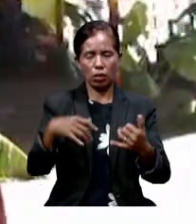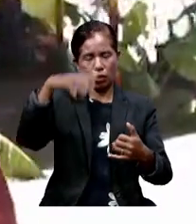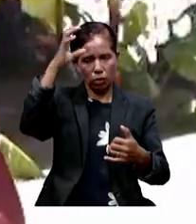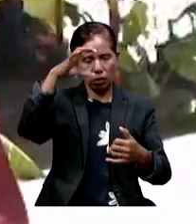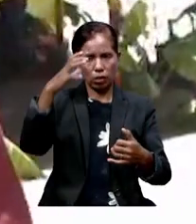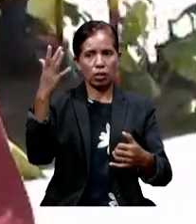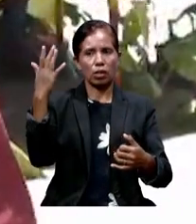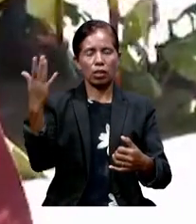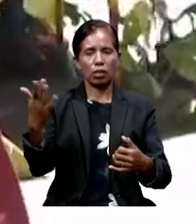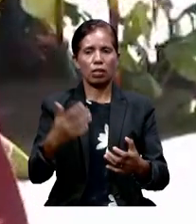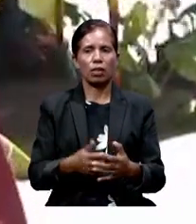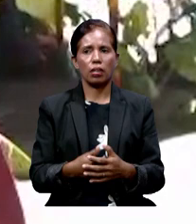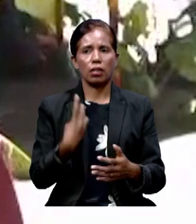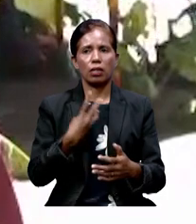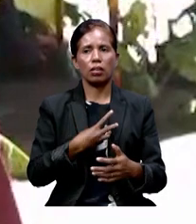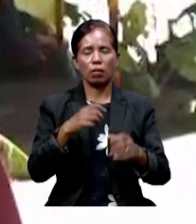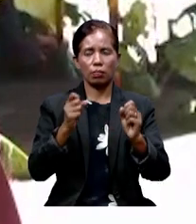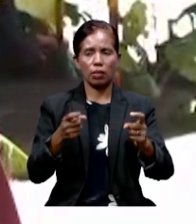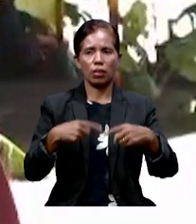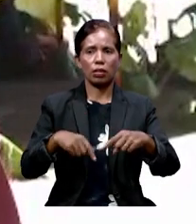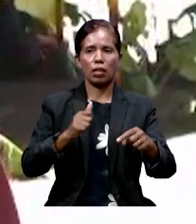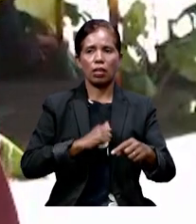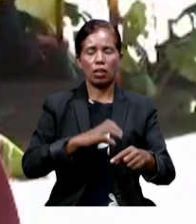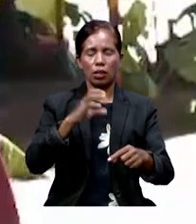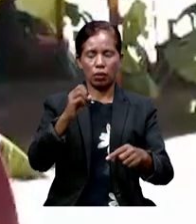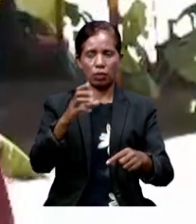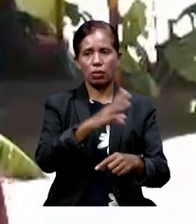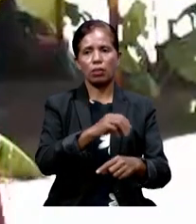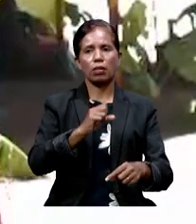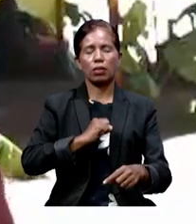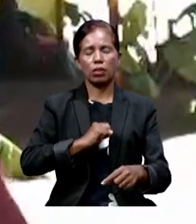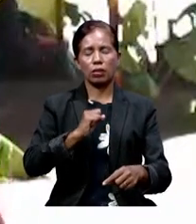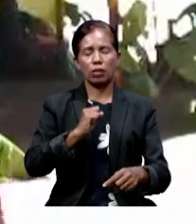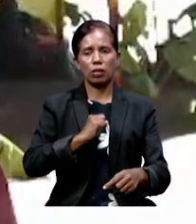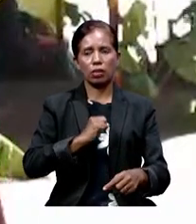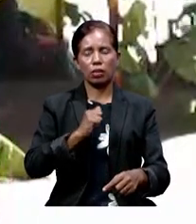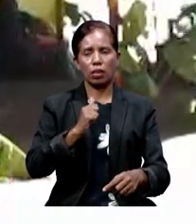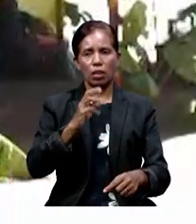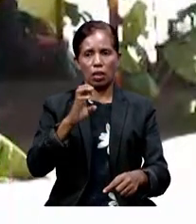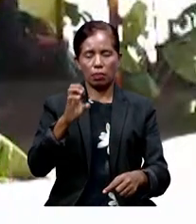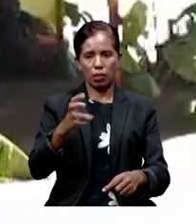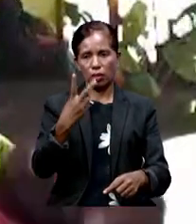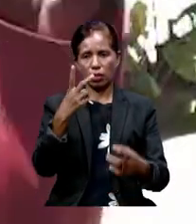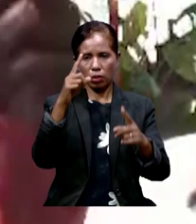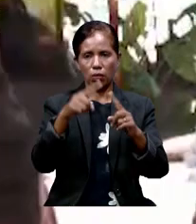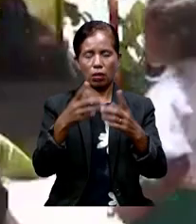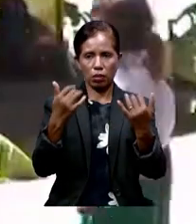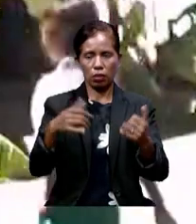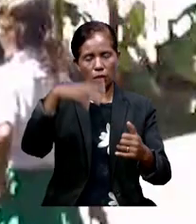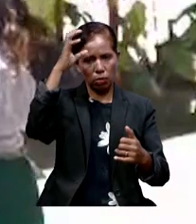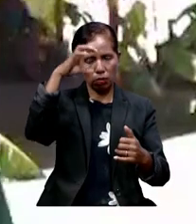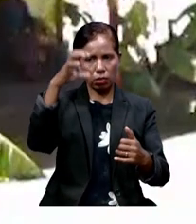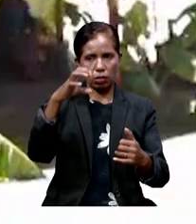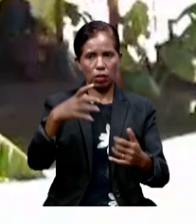so acontecedit maka ita beldehan parte be Ainaro no same. Parte idane ate data ita bosir hare homata udan be